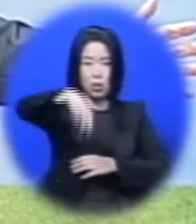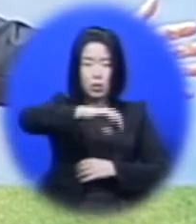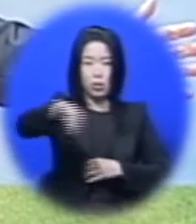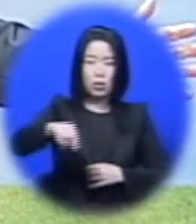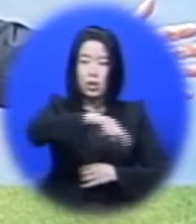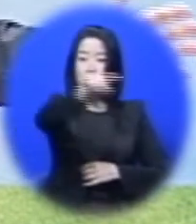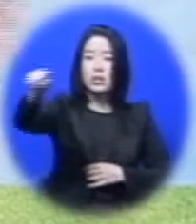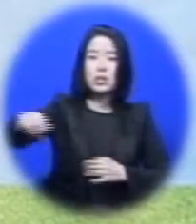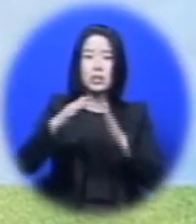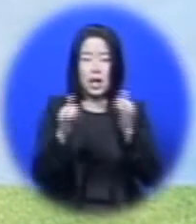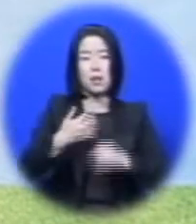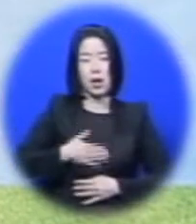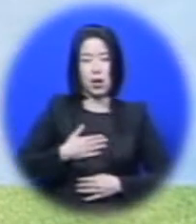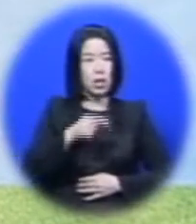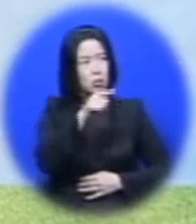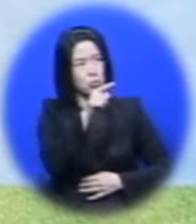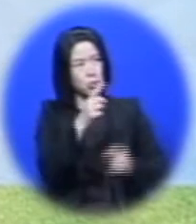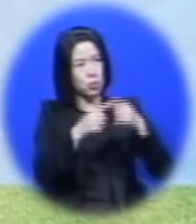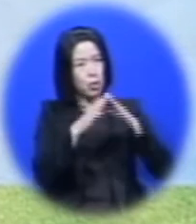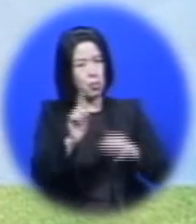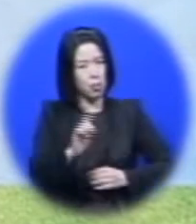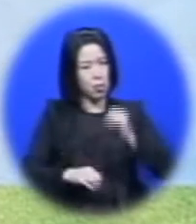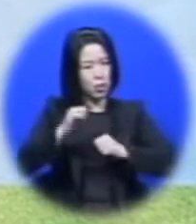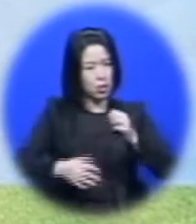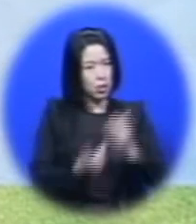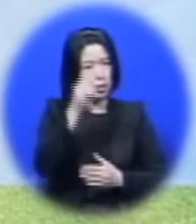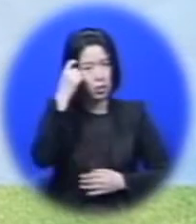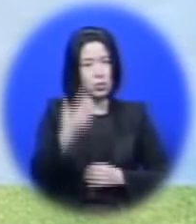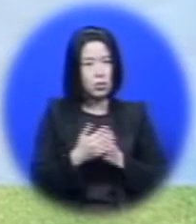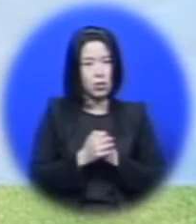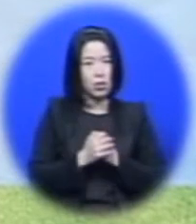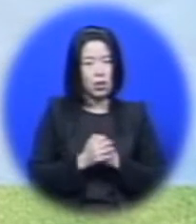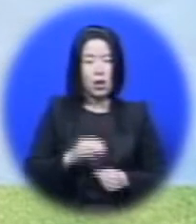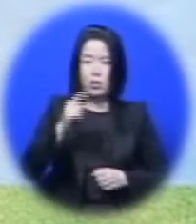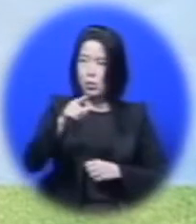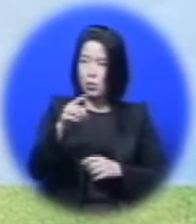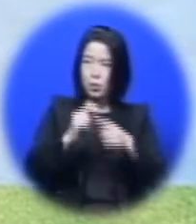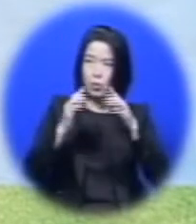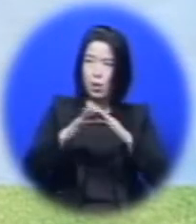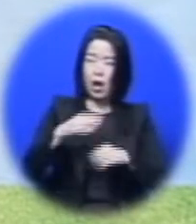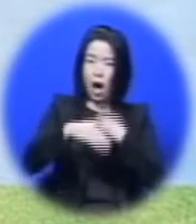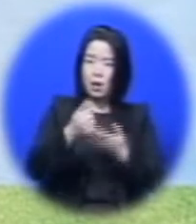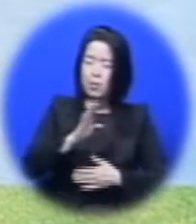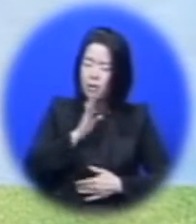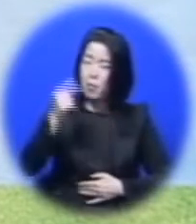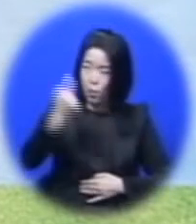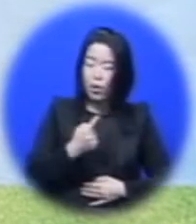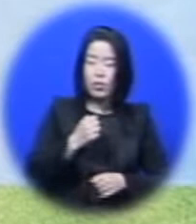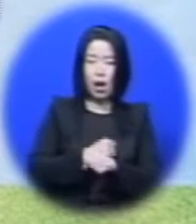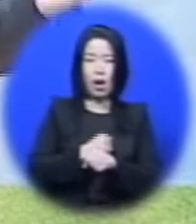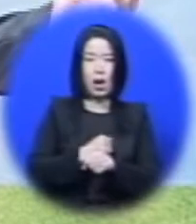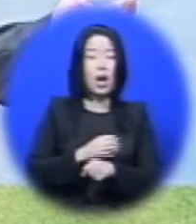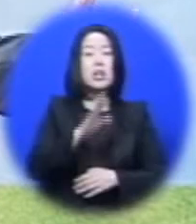있어요. 이 교회에 뭐가 역사가 일어났어요. 선한목자교회에 하나님이 정말 임하셨더라. 그러면